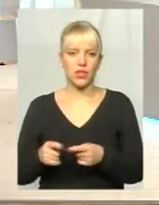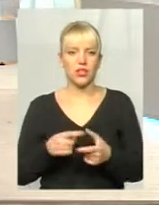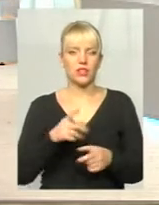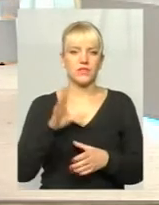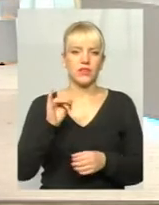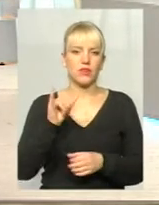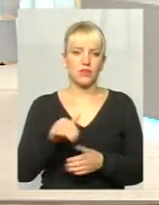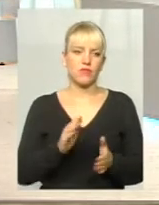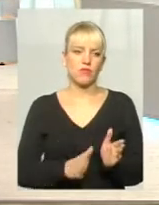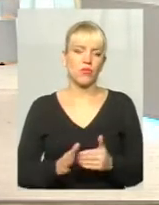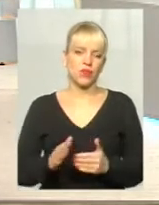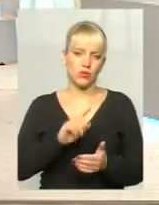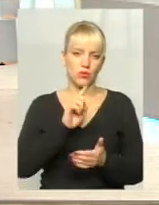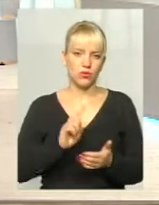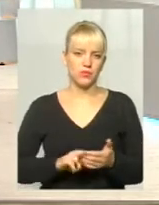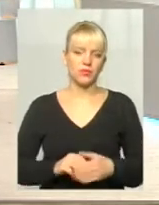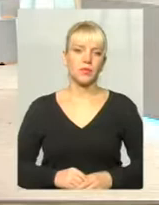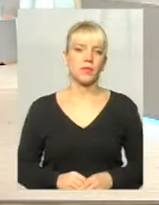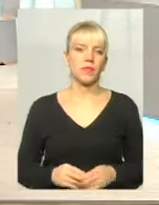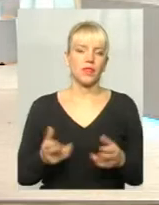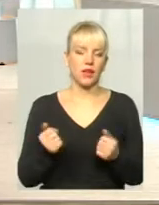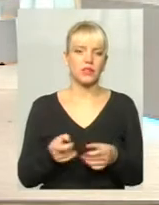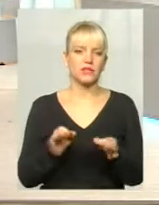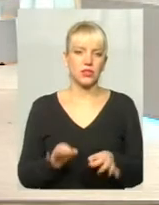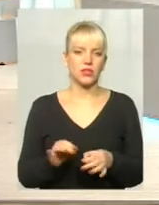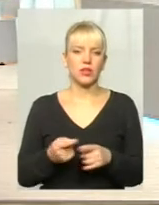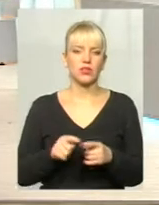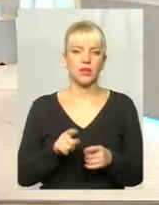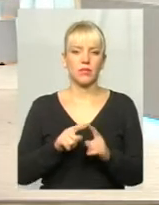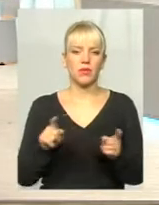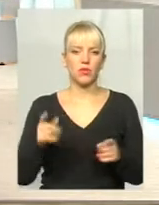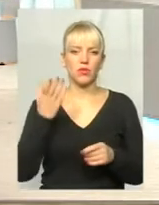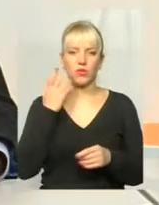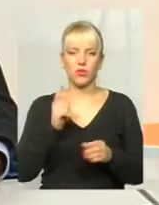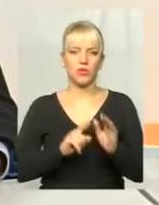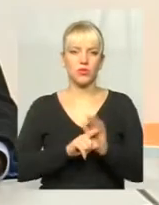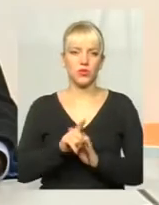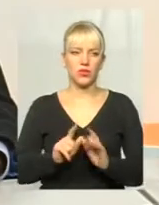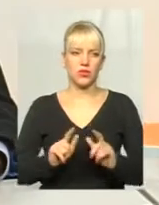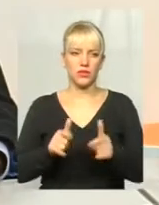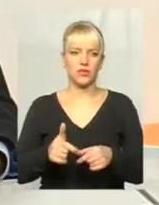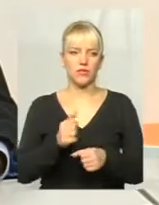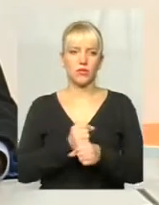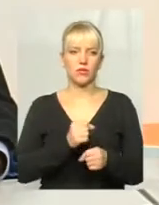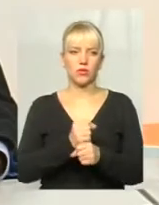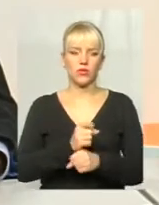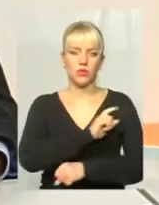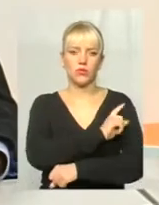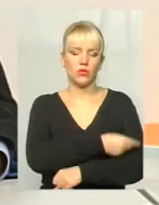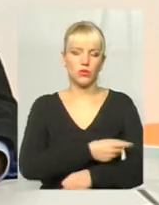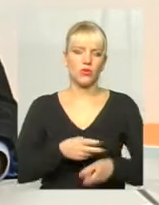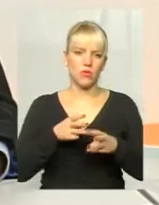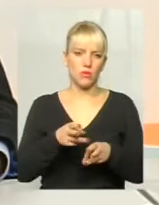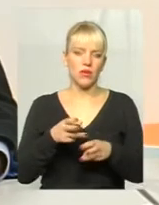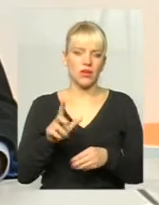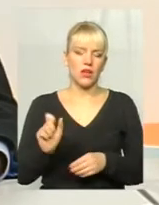вас в порядку? Так, звичайно, це період такий, коли включається в роботу потужне опалювальне